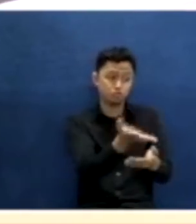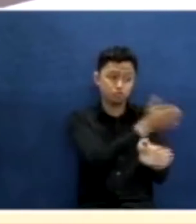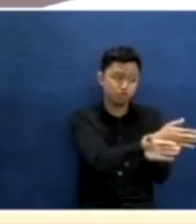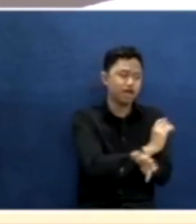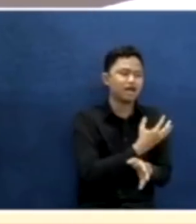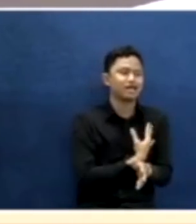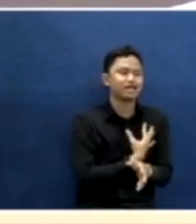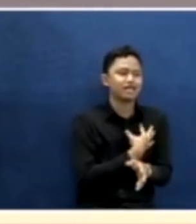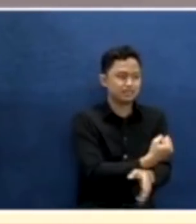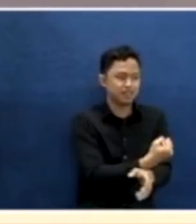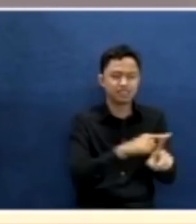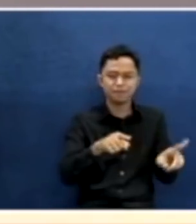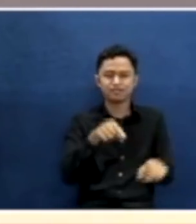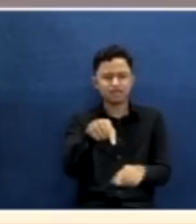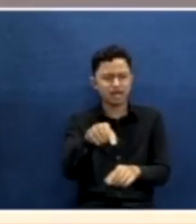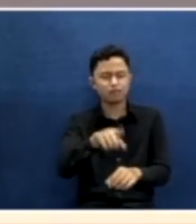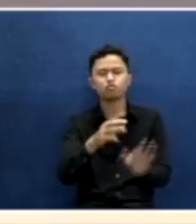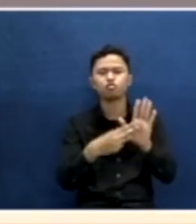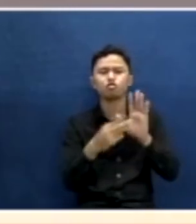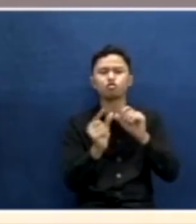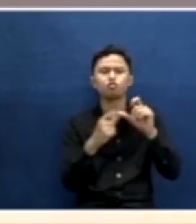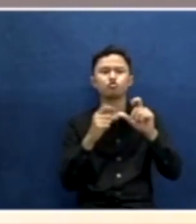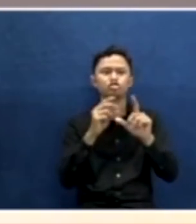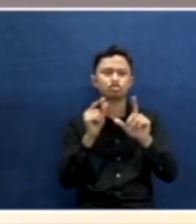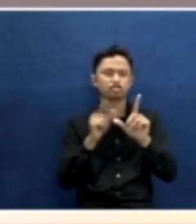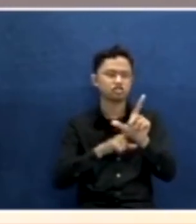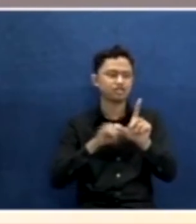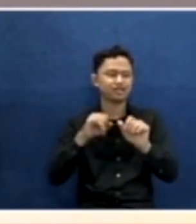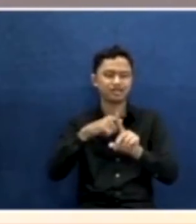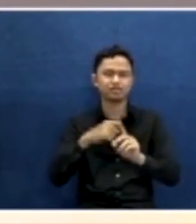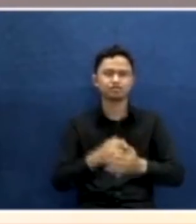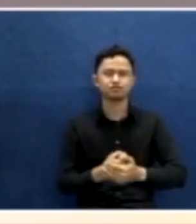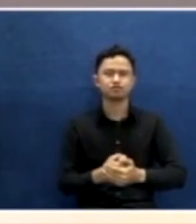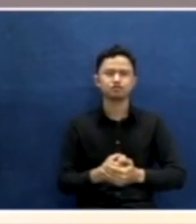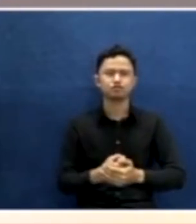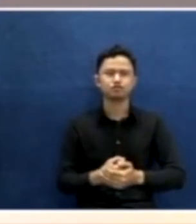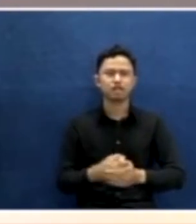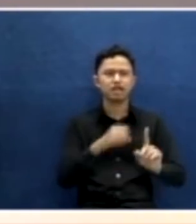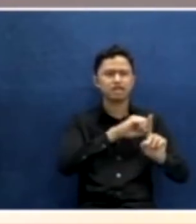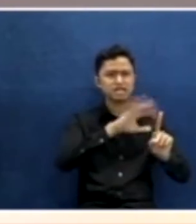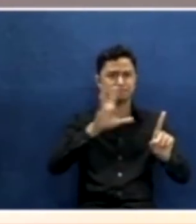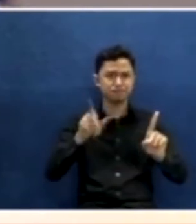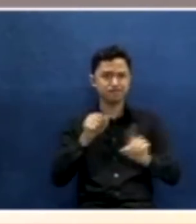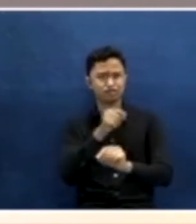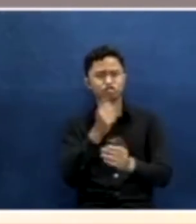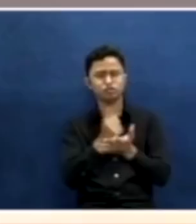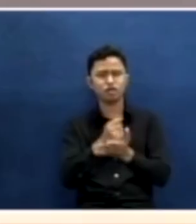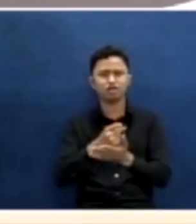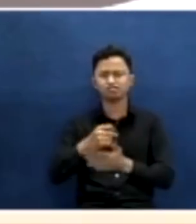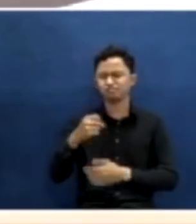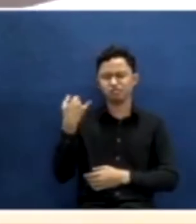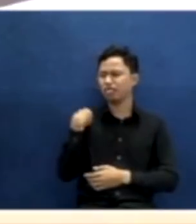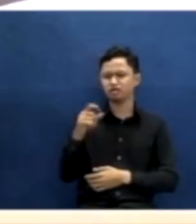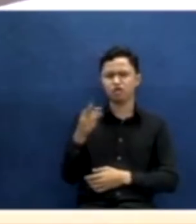kita mendapati memang dari dulu iblis tidak suka kalau kita makan yang halal Hai maka wali-wali Nyai besok gak suka